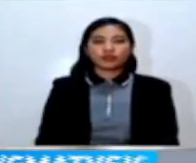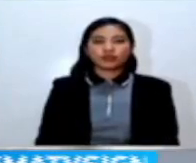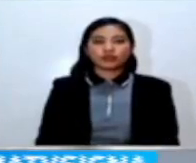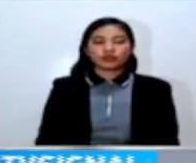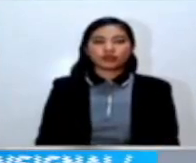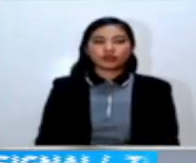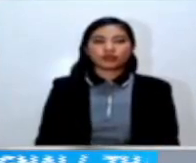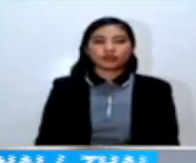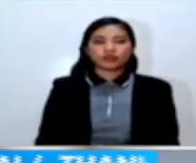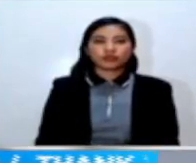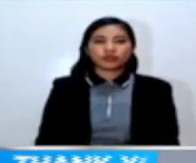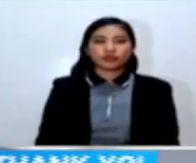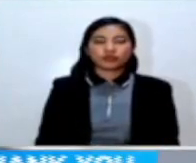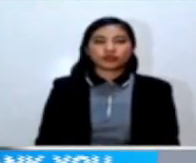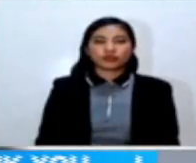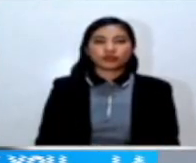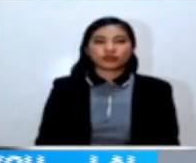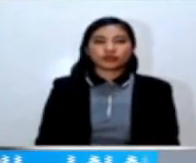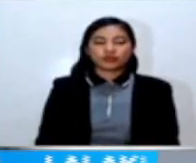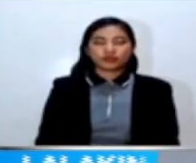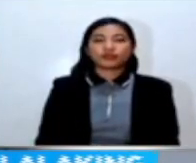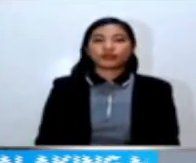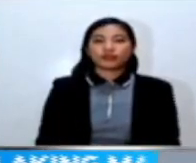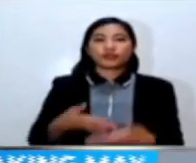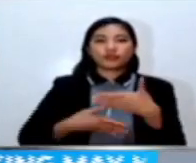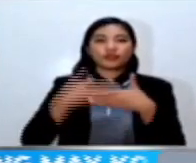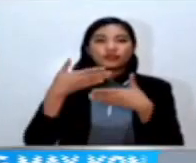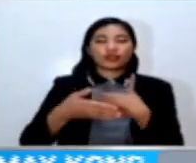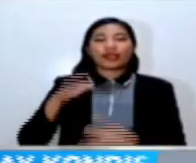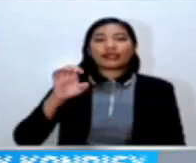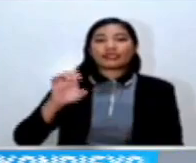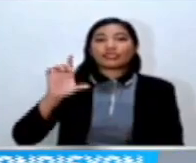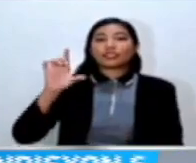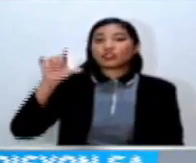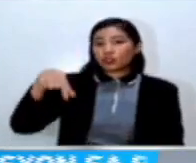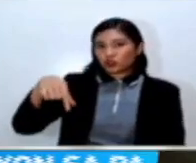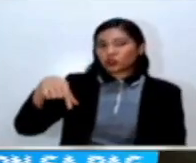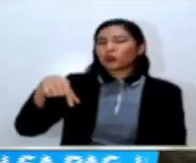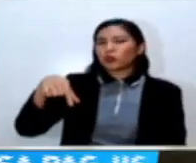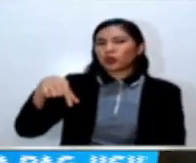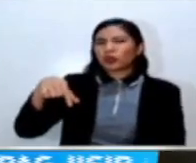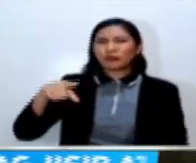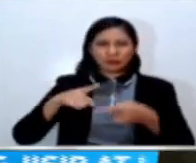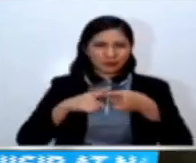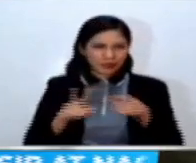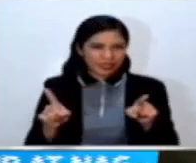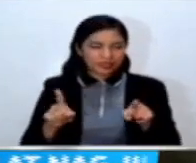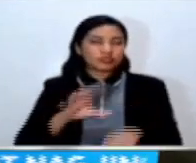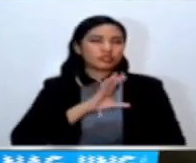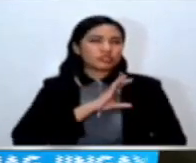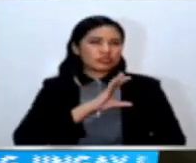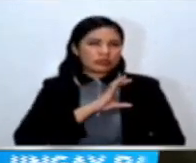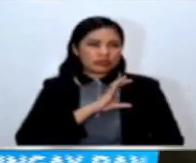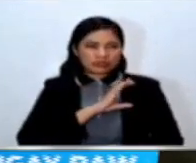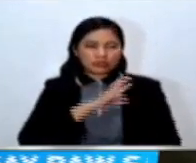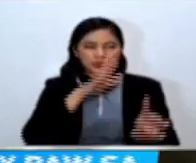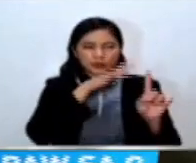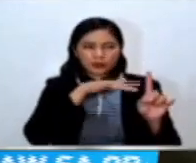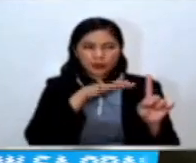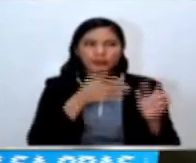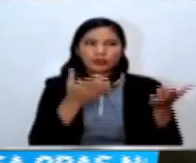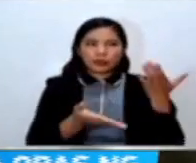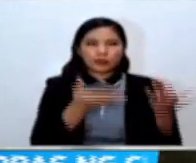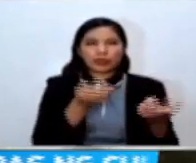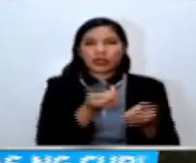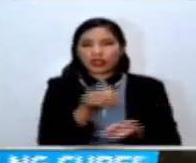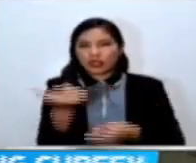Naka-ECQ man, pinag-aaralan na ng PNP na alisin ang mga checkpoints sa Metro Manila. Ayon kay PNP Chief Guillermo Eleazar, inaalam kong nagre-resulta lang ng